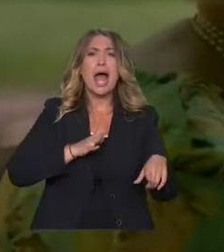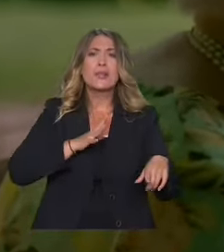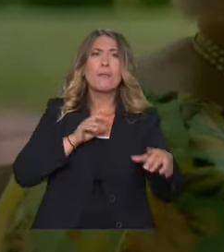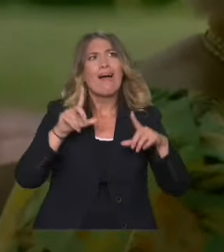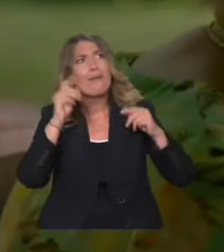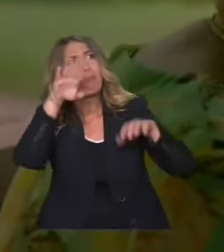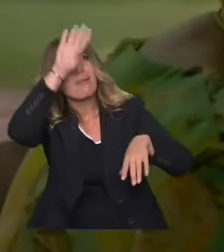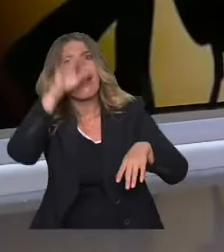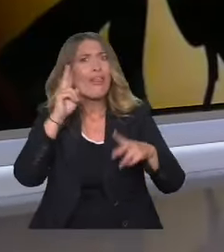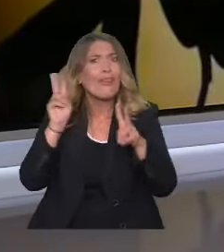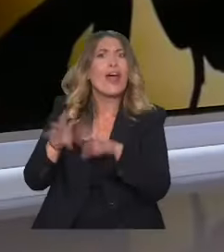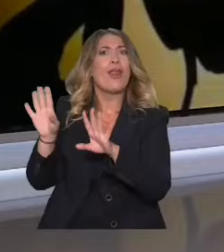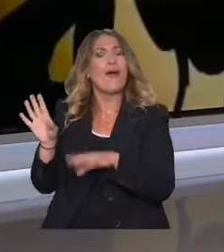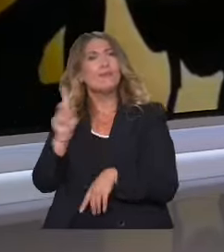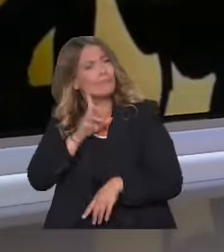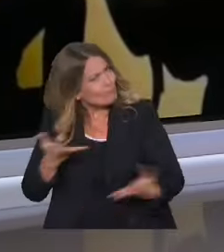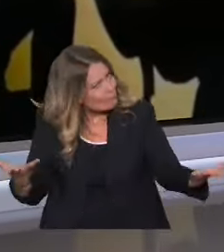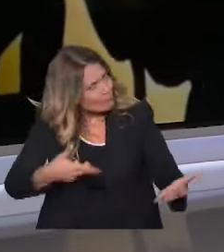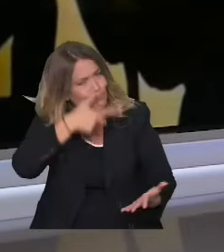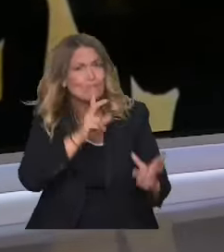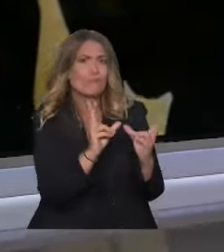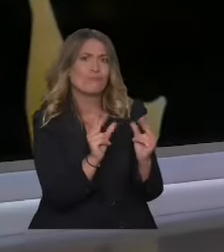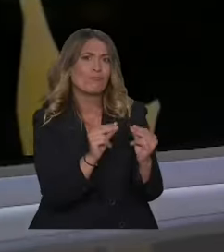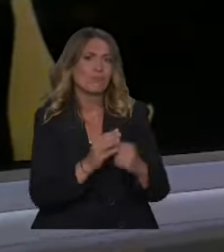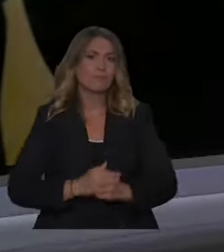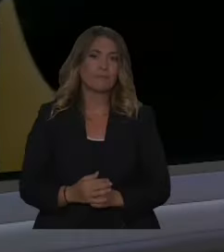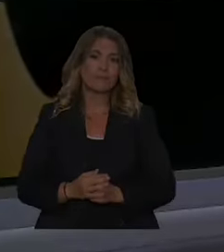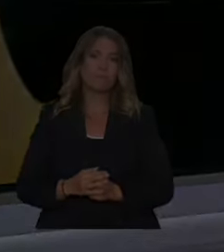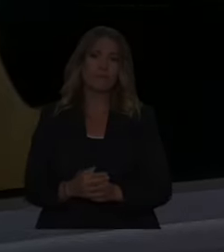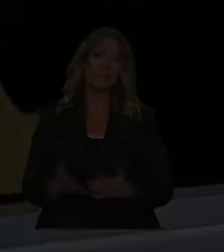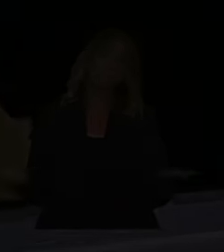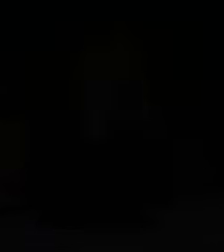Αφήνουμε την Ελισάβετ, γυρνάμε στα δικά μας ξανά.